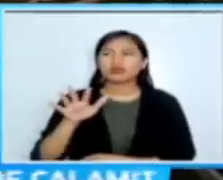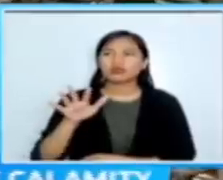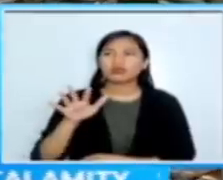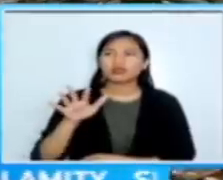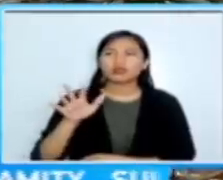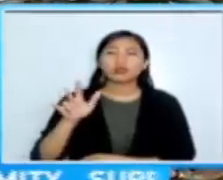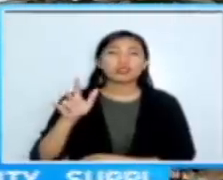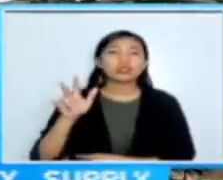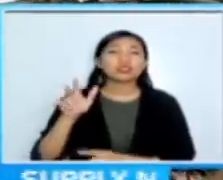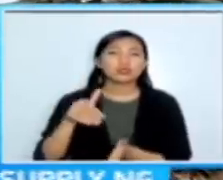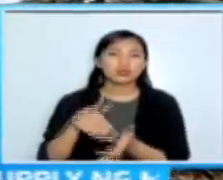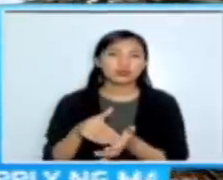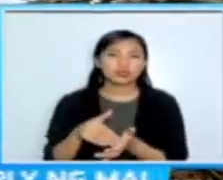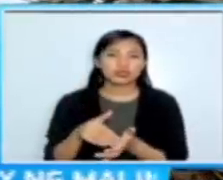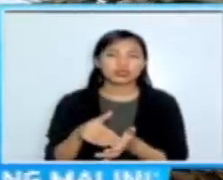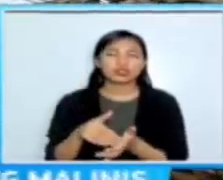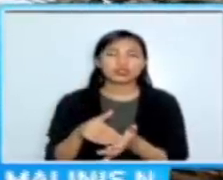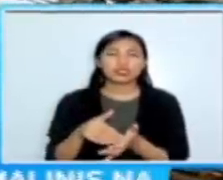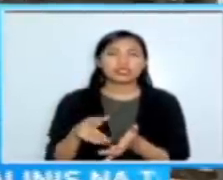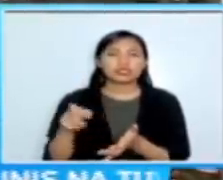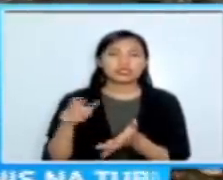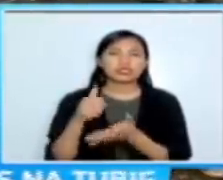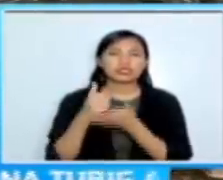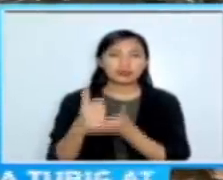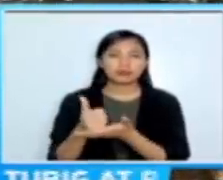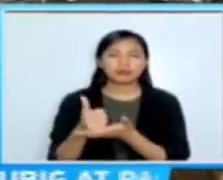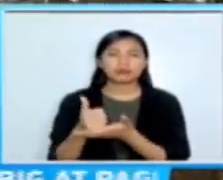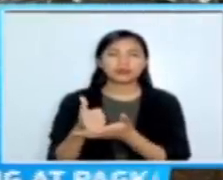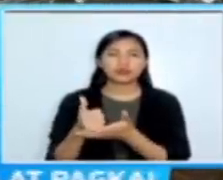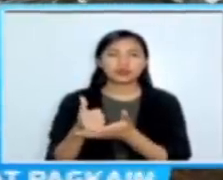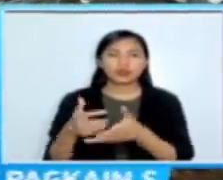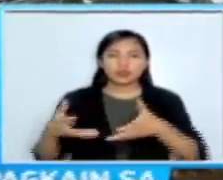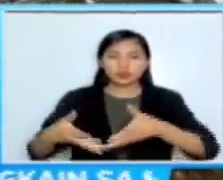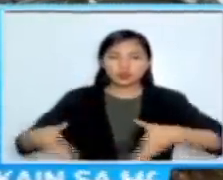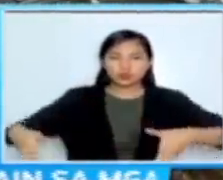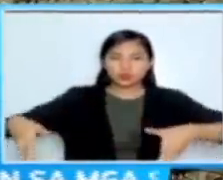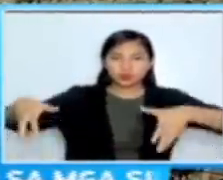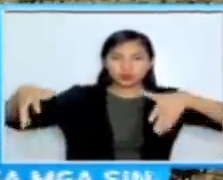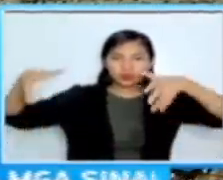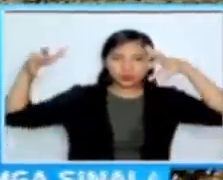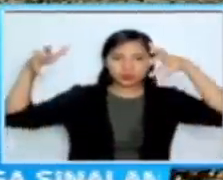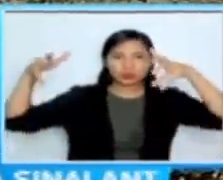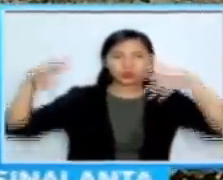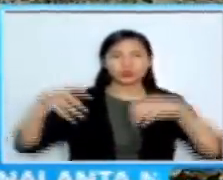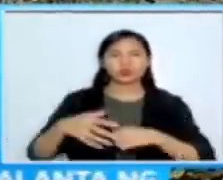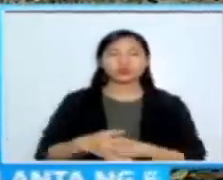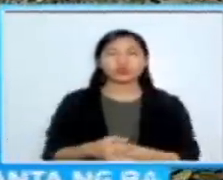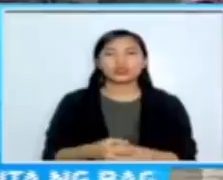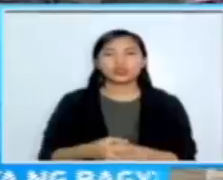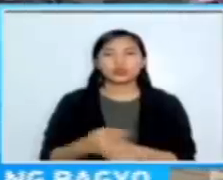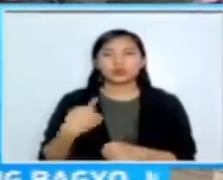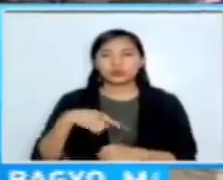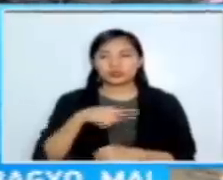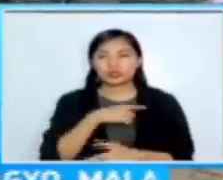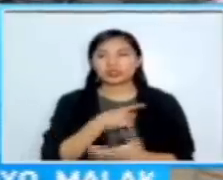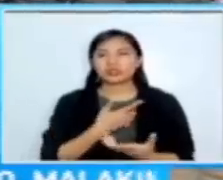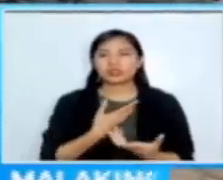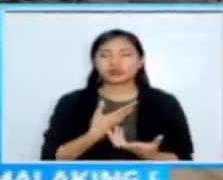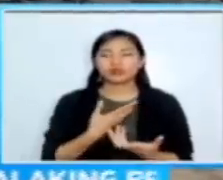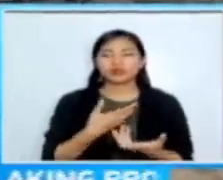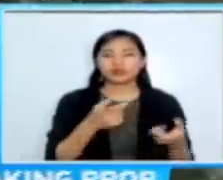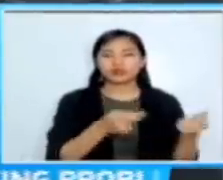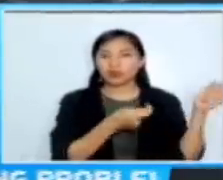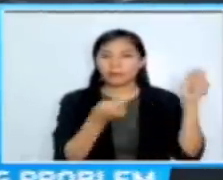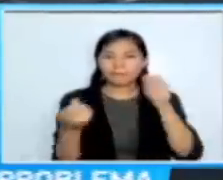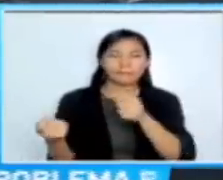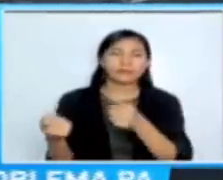kong bigyan agad ng mga drum. Na papaikutin po namin yung mga bombero namin para po ibuhos yung mga tubig. Kung